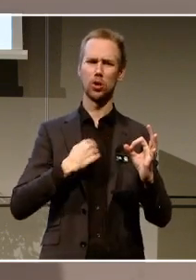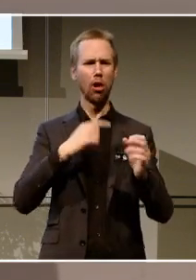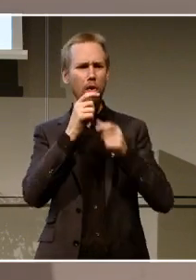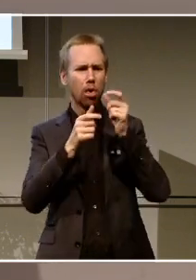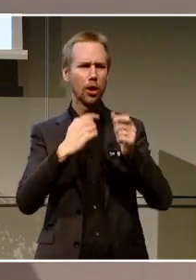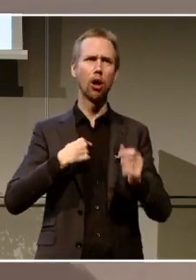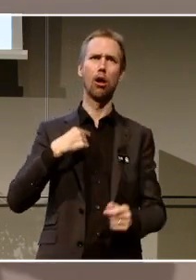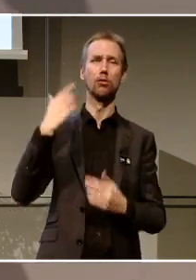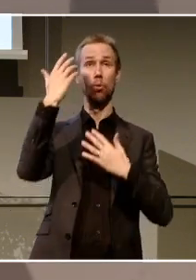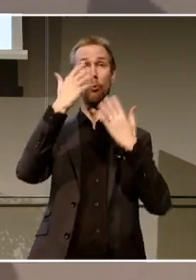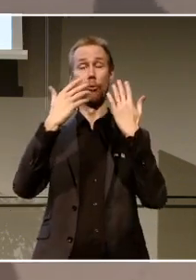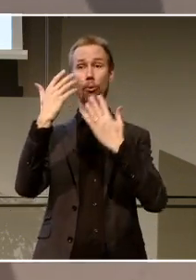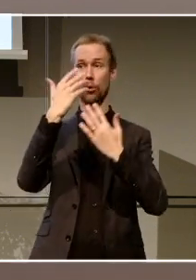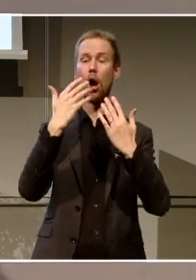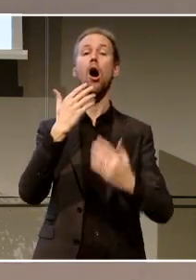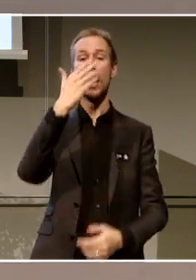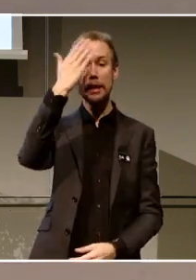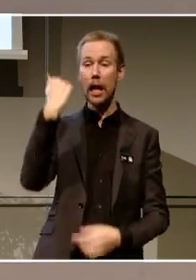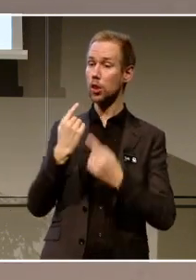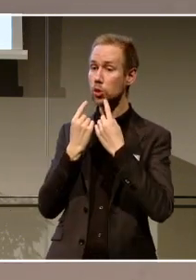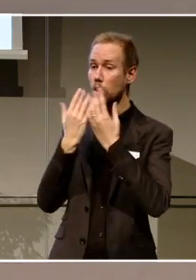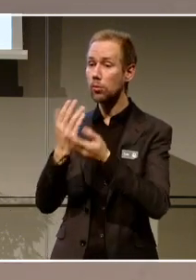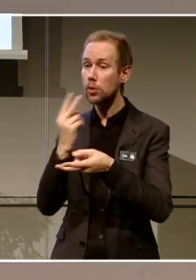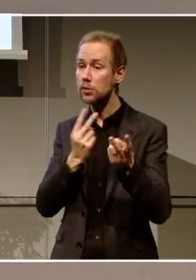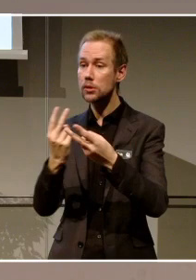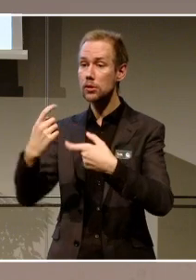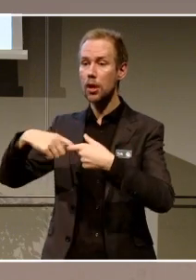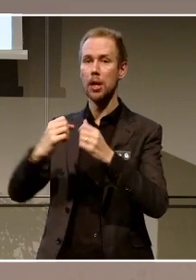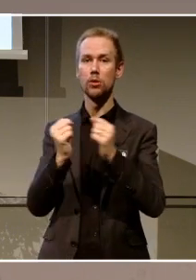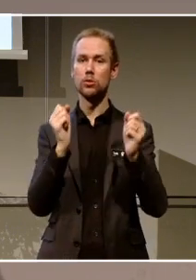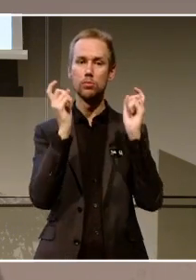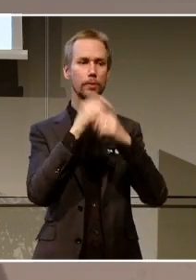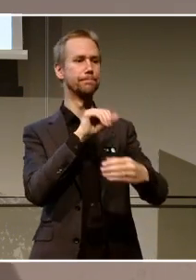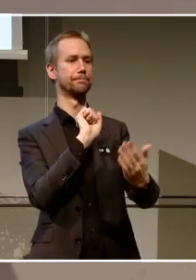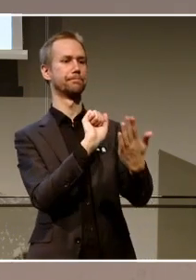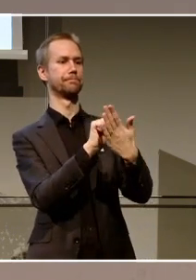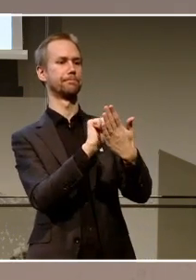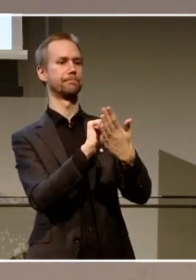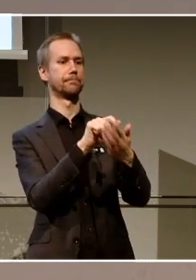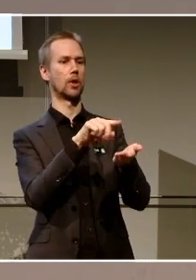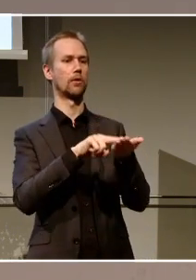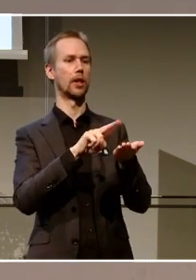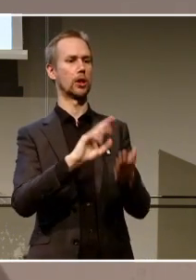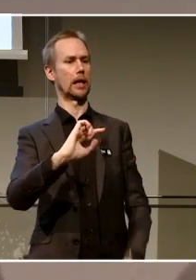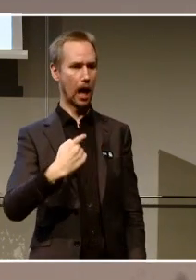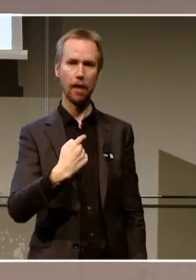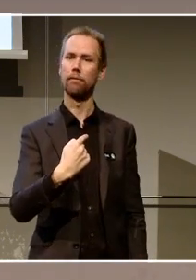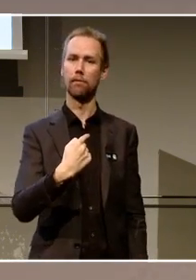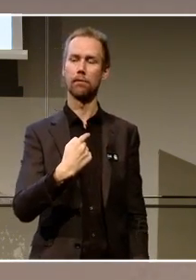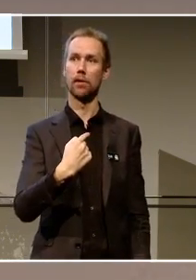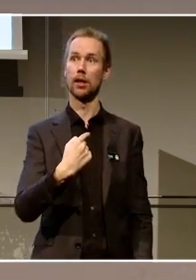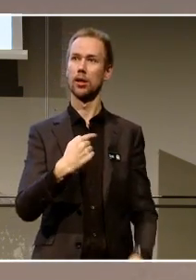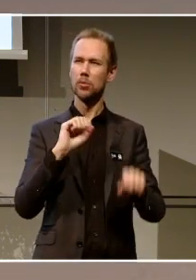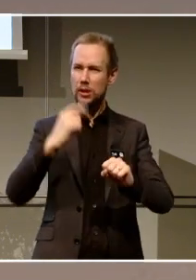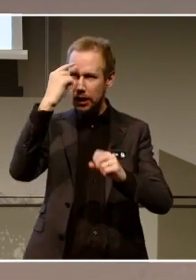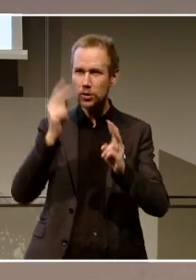i demokratiska sammanhang, men jag kan inte gå till förvaltningen och kräva. Och den skillnaden måste vi ha väldigt tydligt, att även om det här ser ut